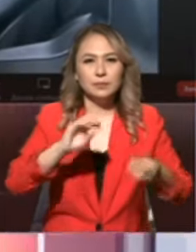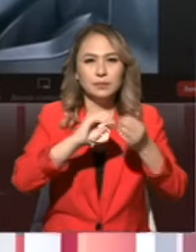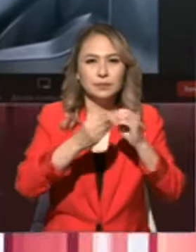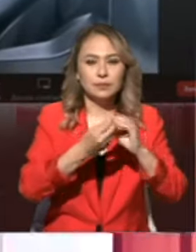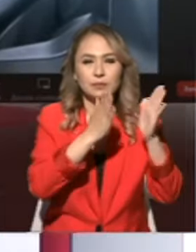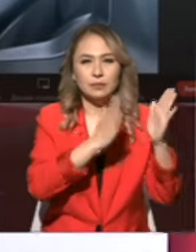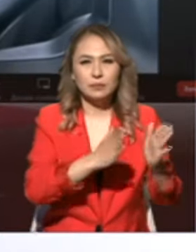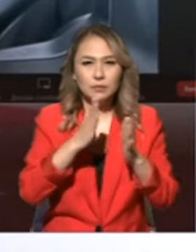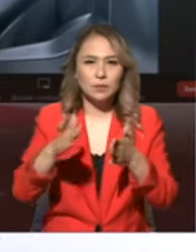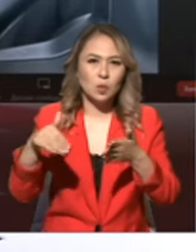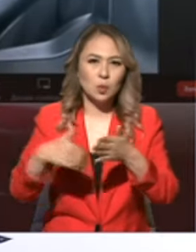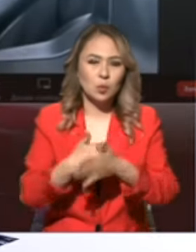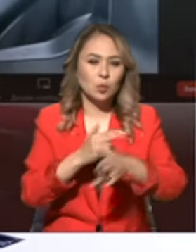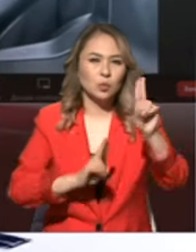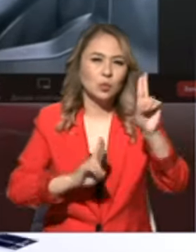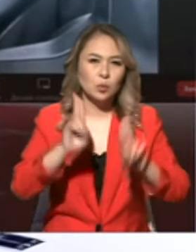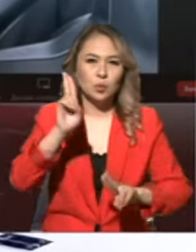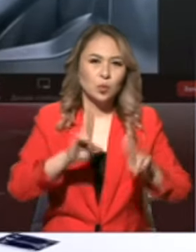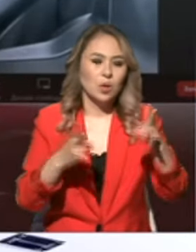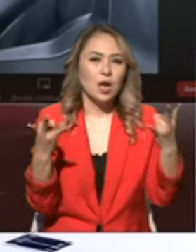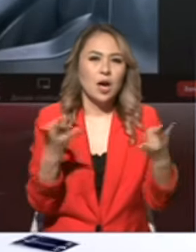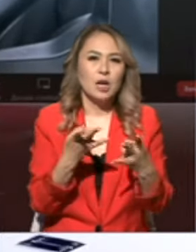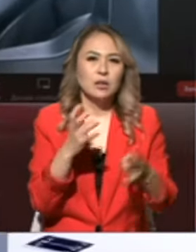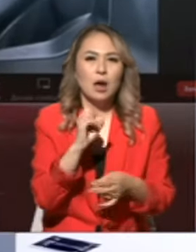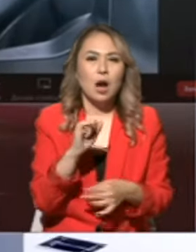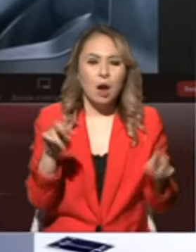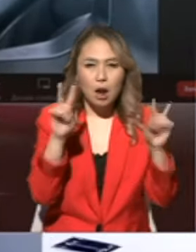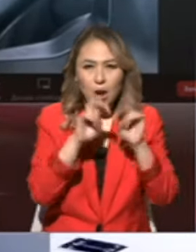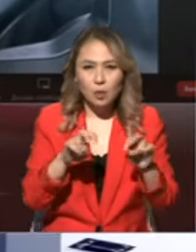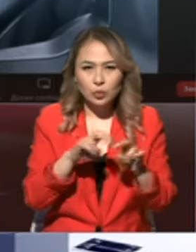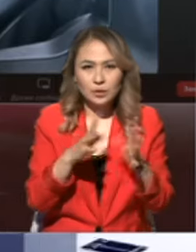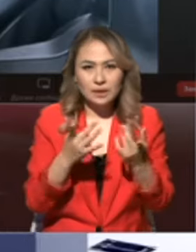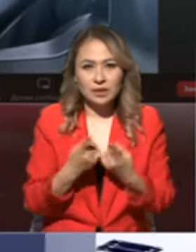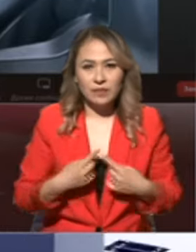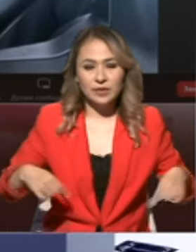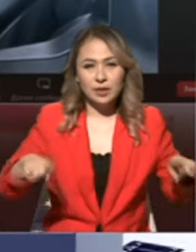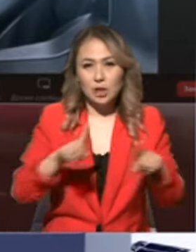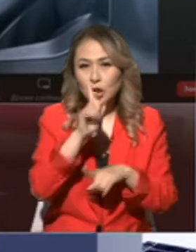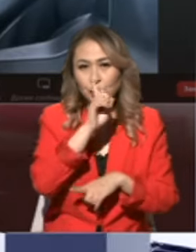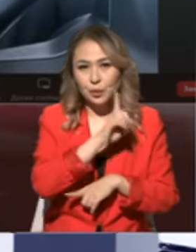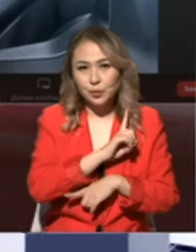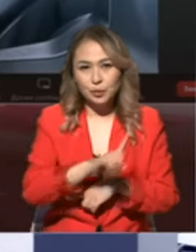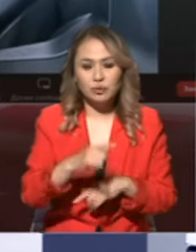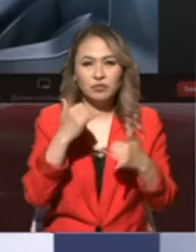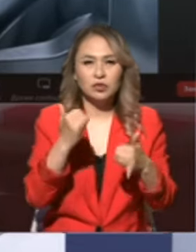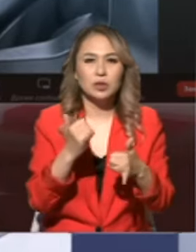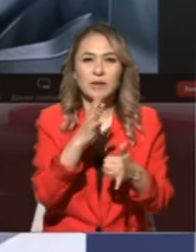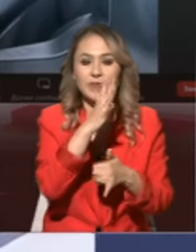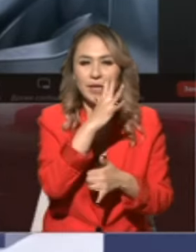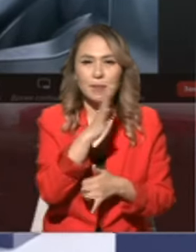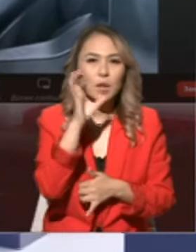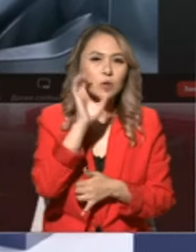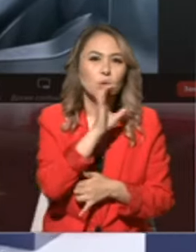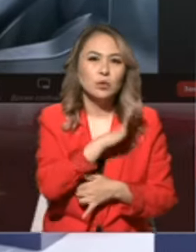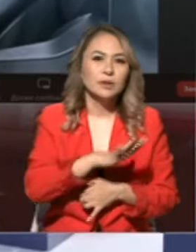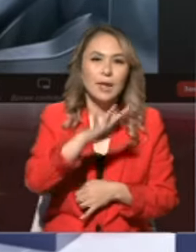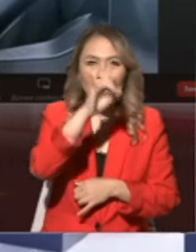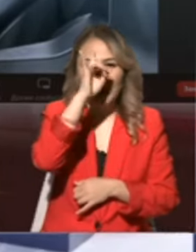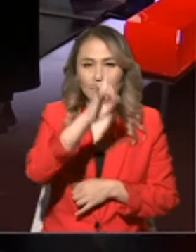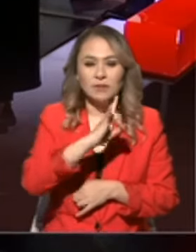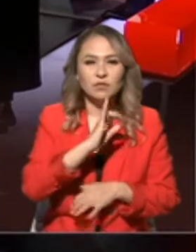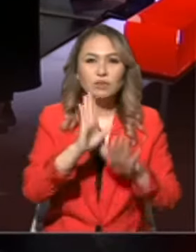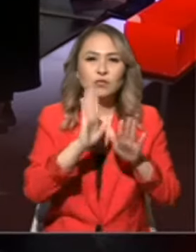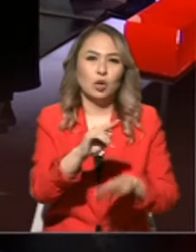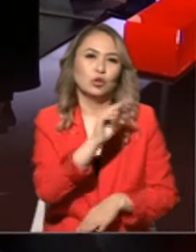реттейтін жаңадан бір структура құру керек. Өйткені аудиторияны өзгертпесек болмайды. Дәл қазір уақытта Солтүстік Қазақстан облысына тек